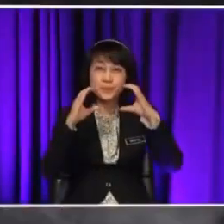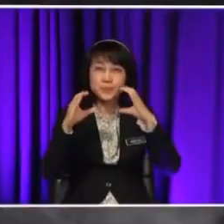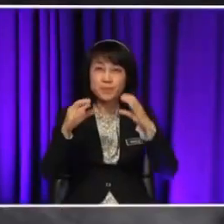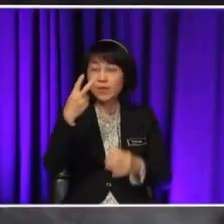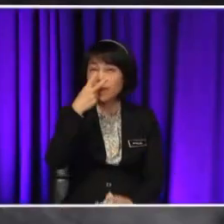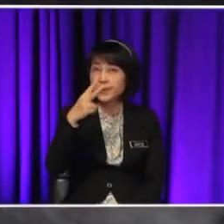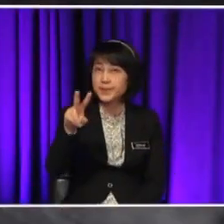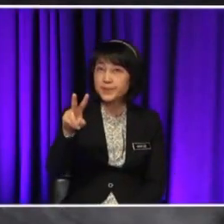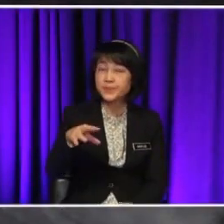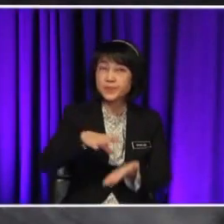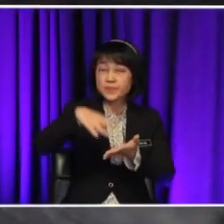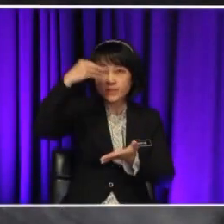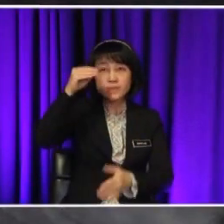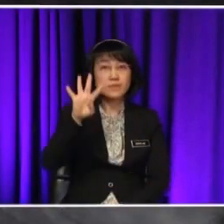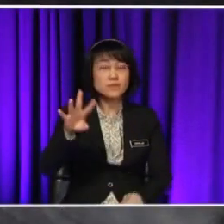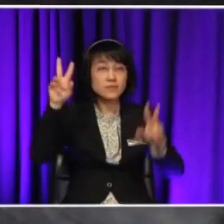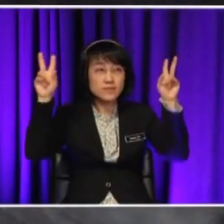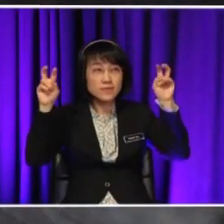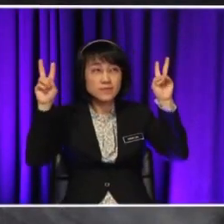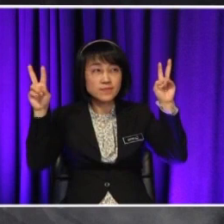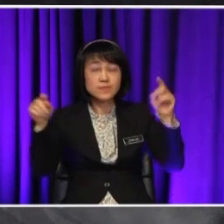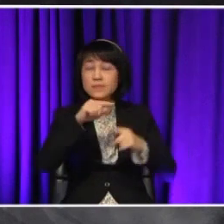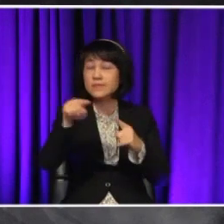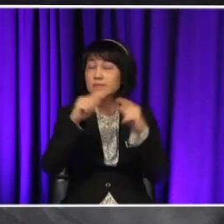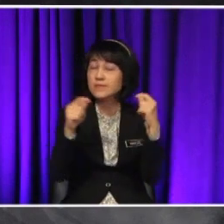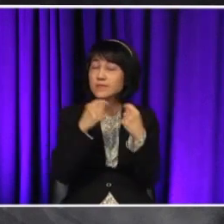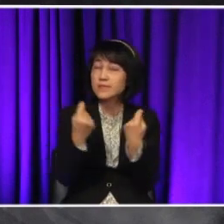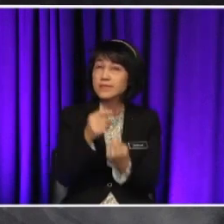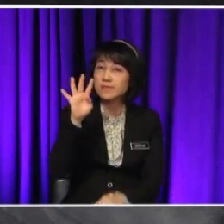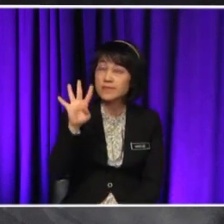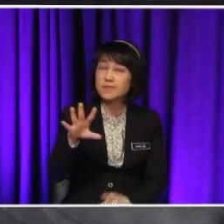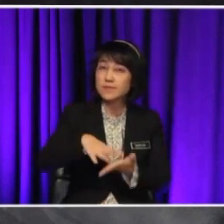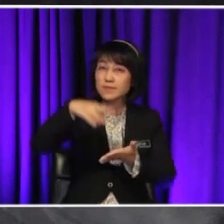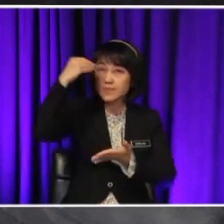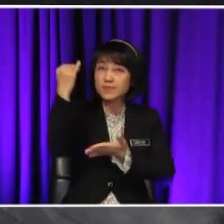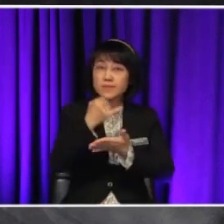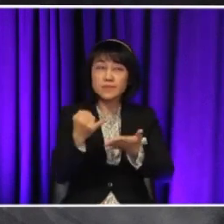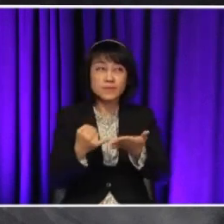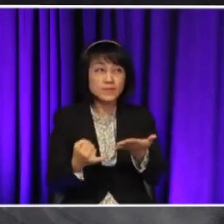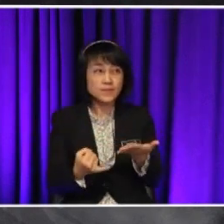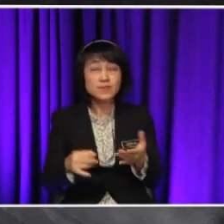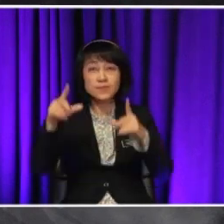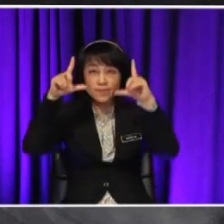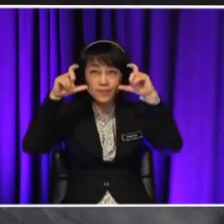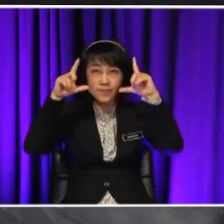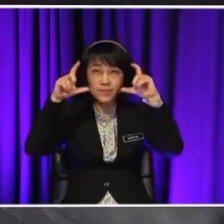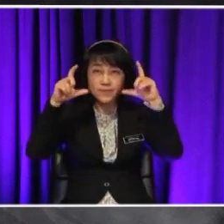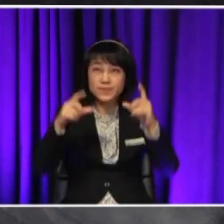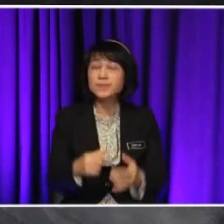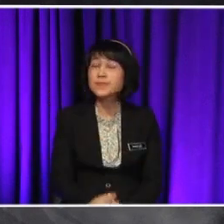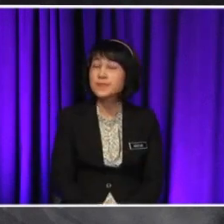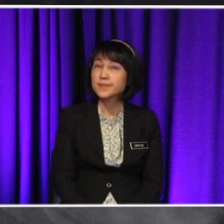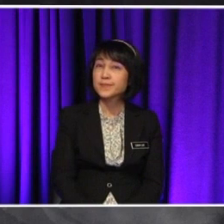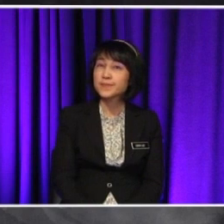Di sini kita akan mempelajari 4 tajuk. Semasa di tingkat 4 kita akan belajar tajuk seni reka grafik dan seni foto, genre